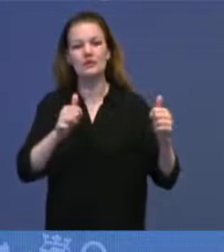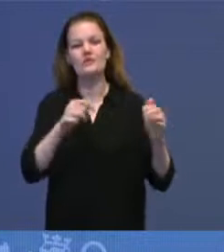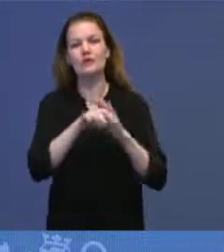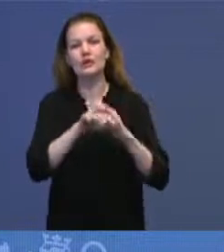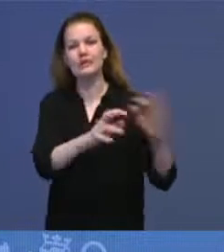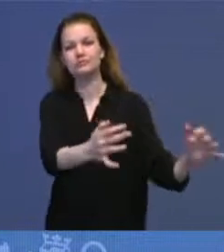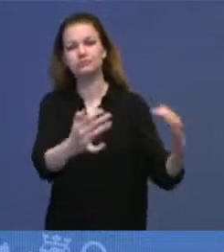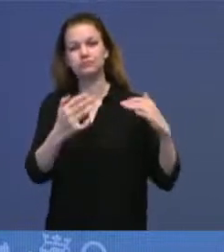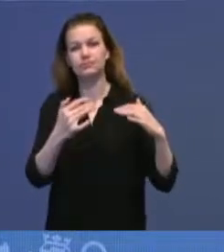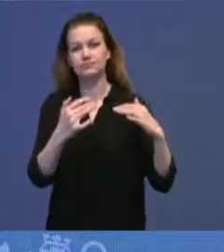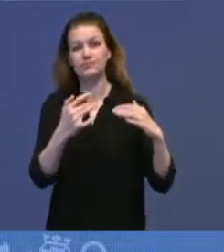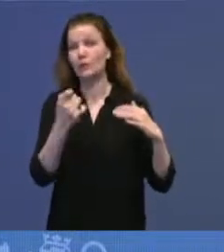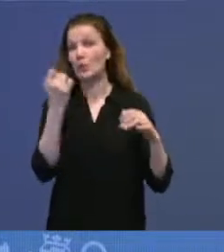hatt.